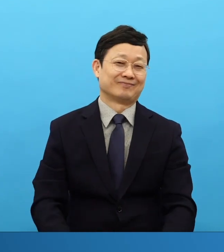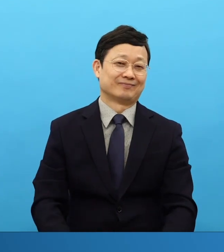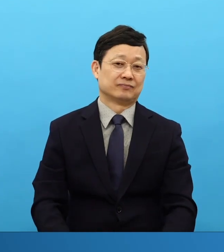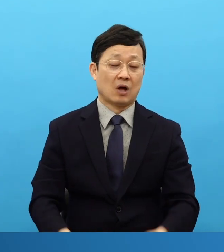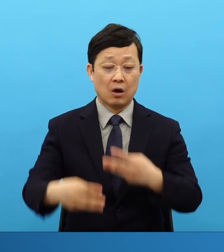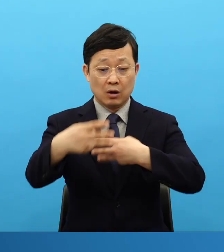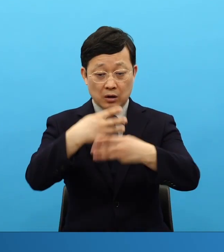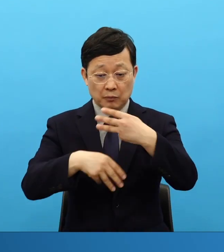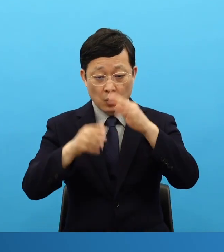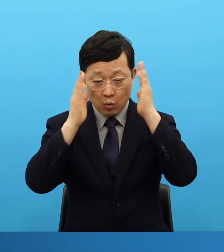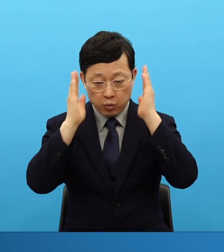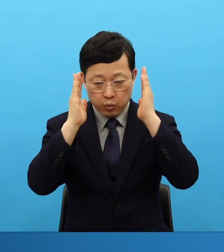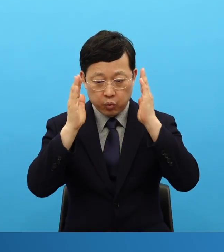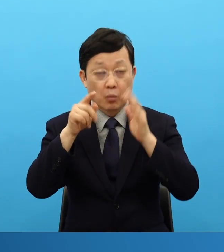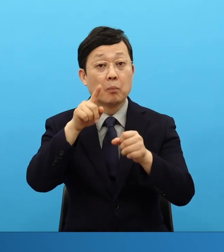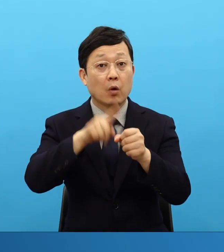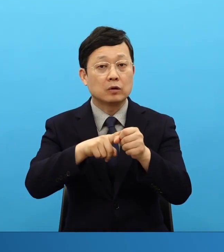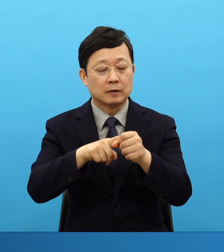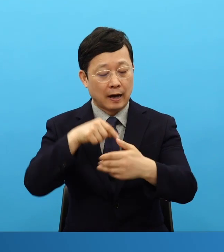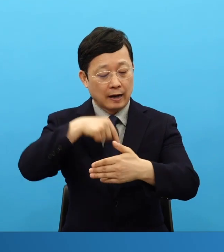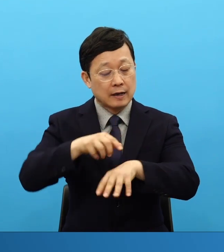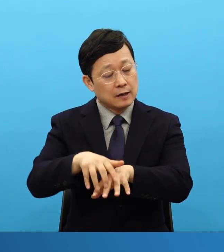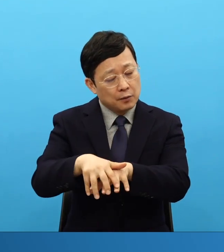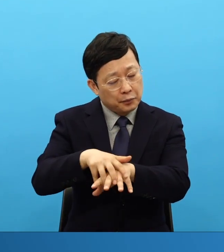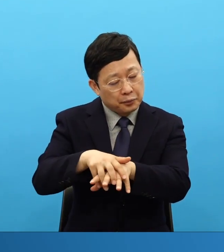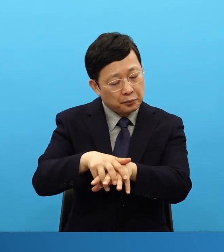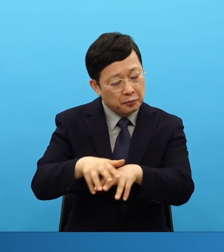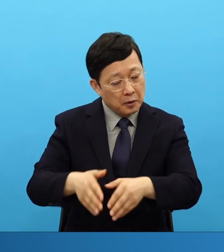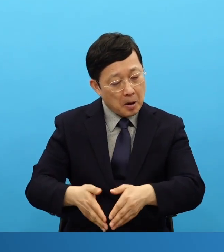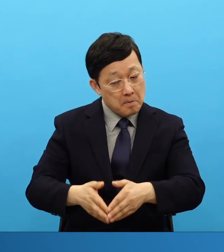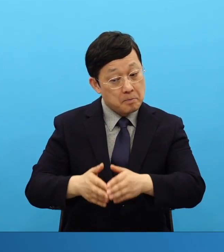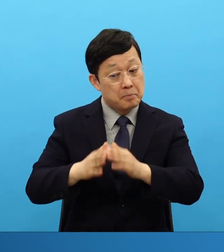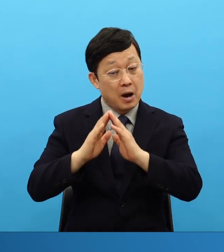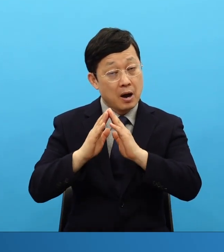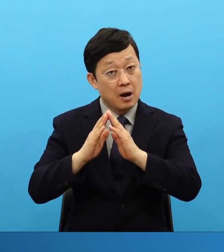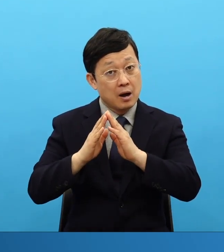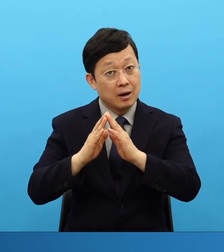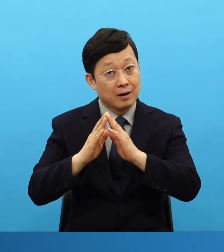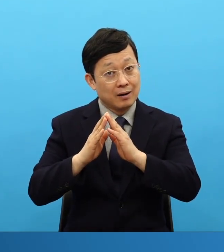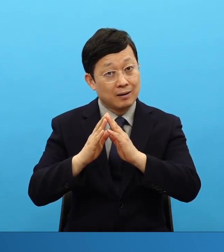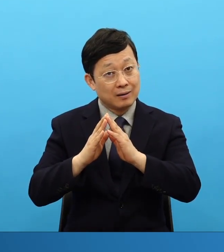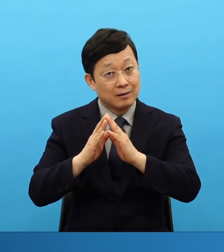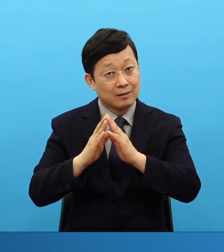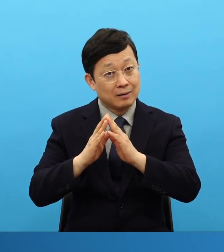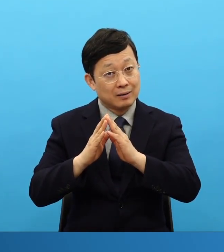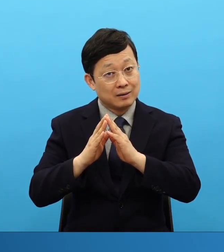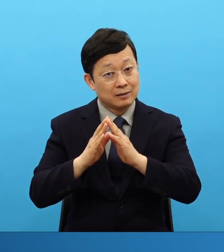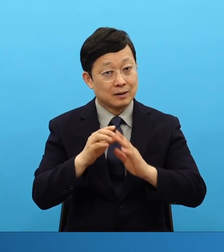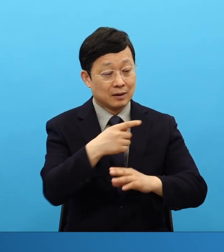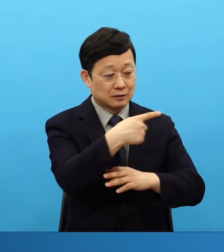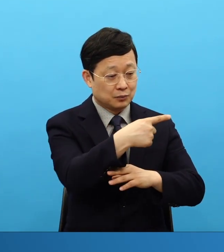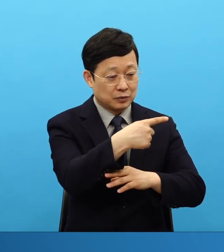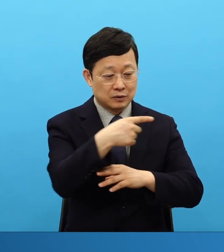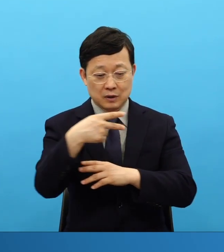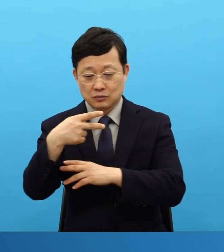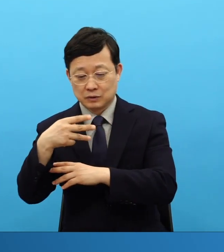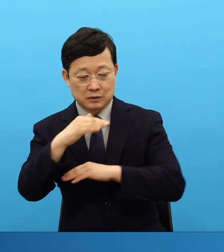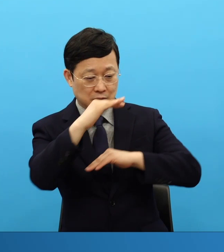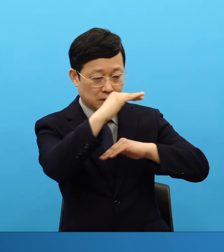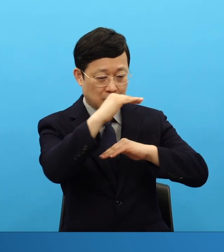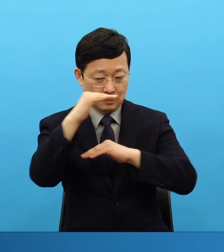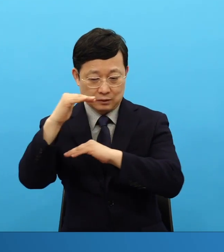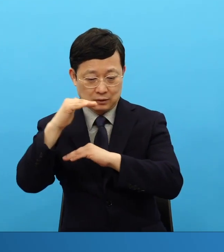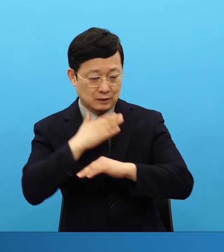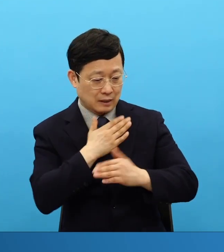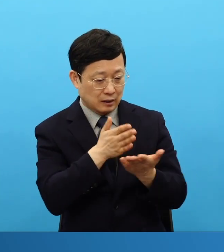렘넌트 공부 왜 하느냐? 시스템 만드는 거예요. Remnants, why do you study? It's to establish the system. 렘넌트 공부하는 게 세 가지 만드는 거라니까요. And remnants, you study to establish these